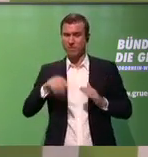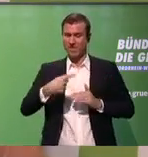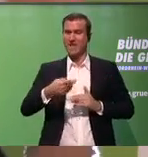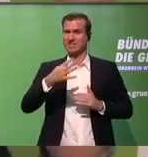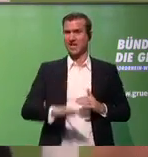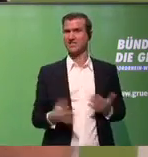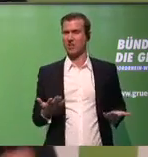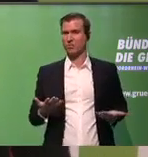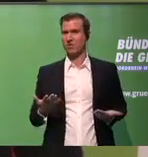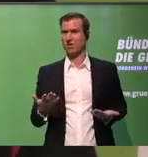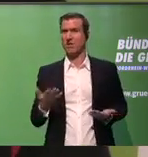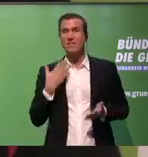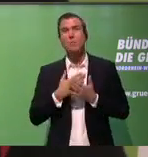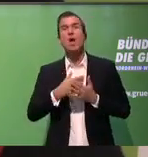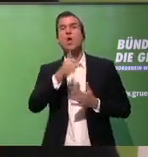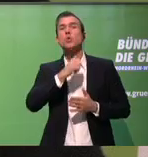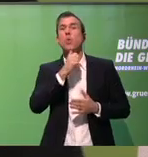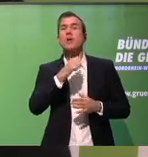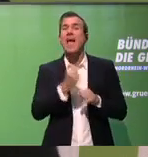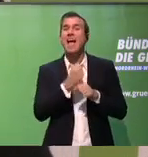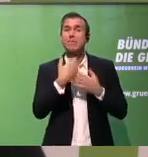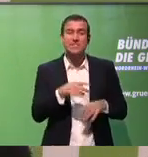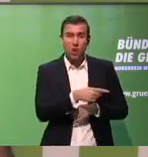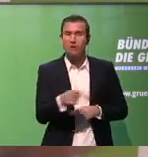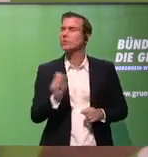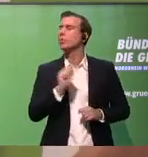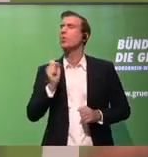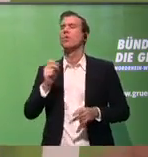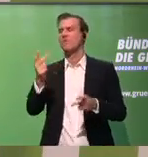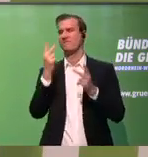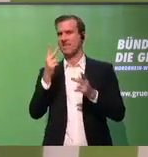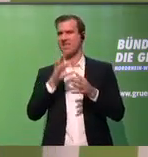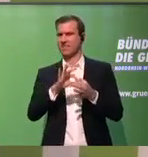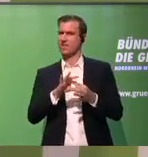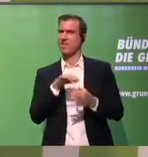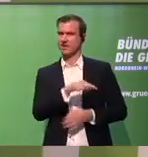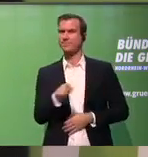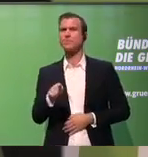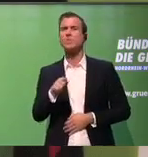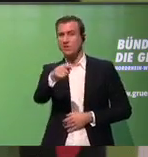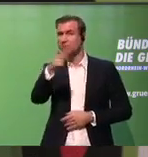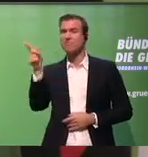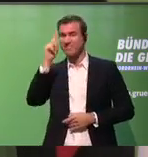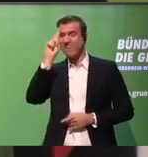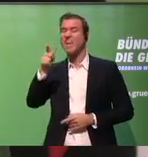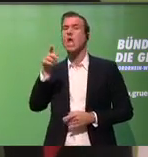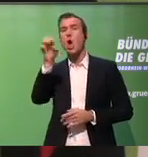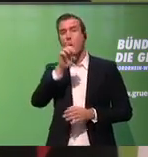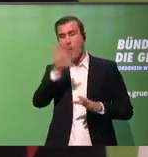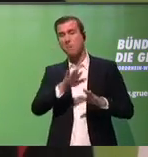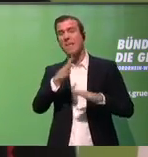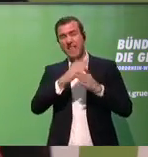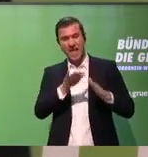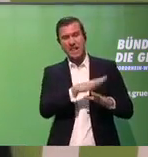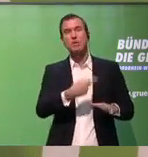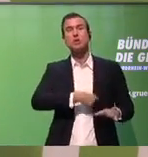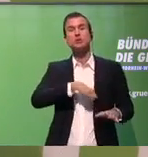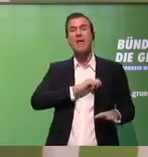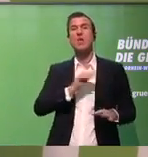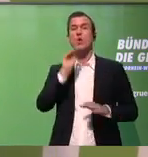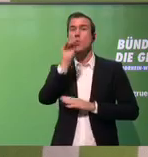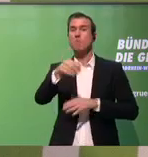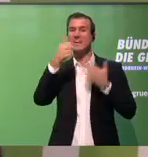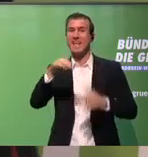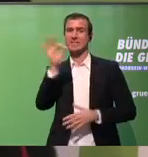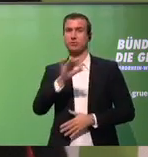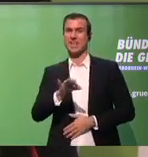Legislatur. Und da spielt eben die Jugendarbeitslosigkeit eine ganz große Rolle. Ihr wisst, die ist in Teilen Europas bei über 60%, in Teilen Spaniens,